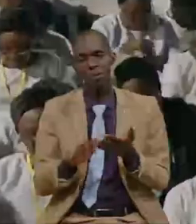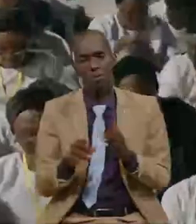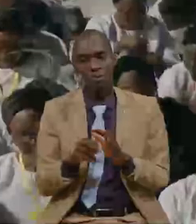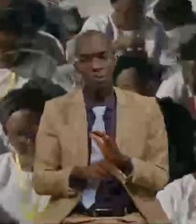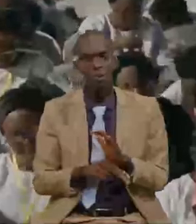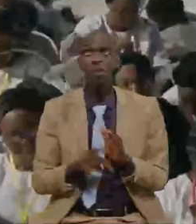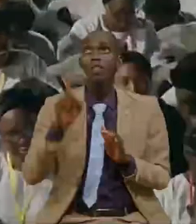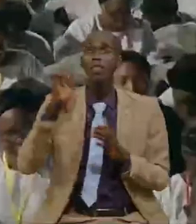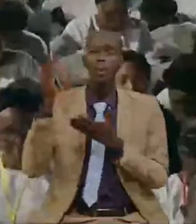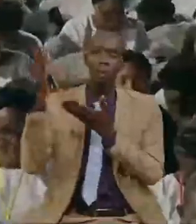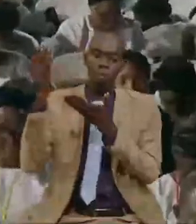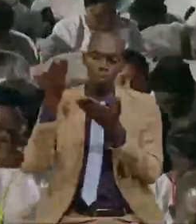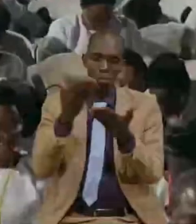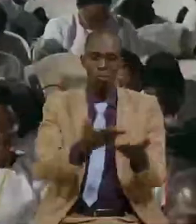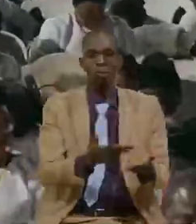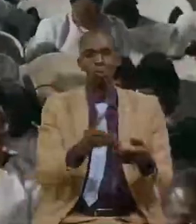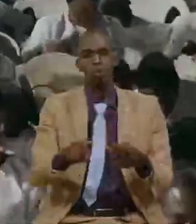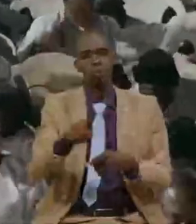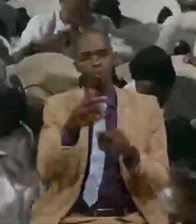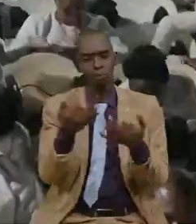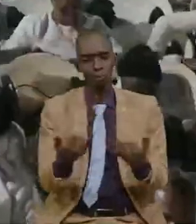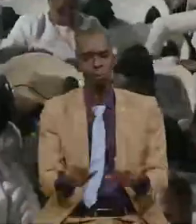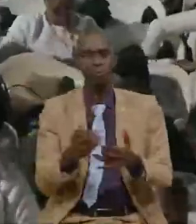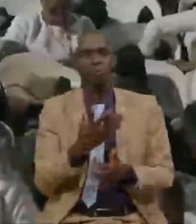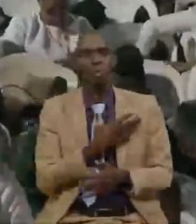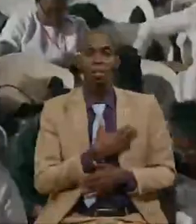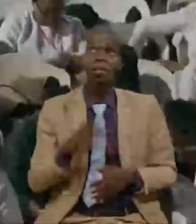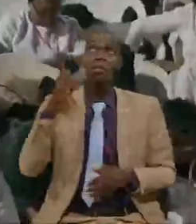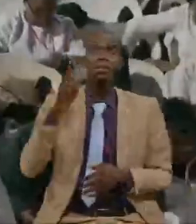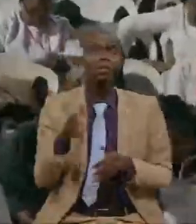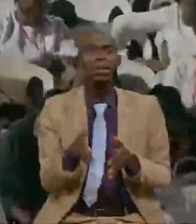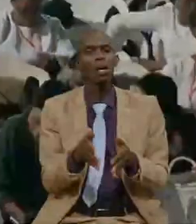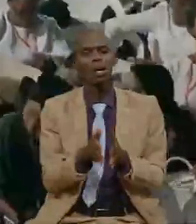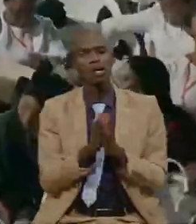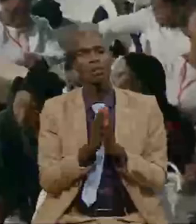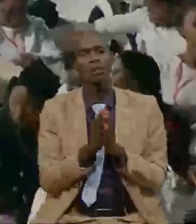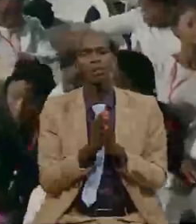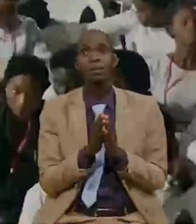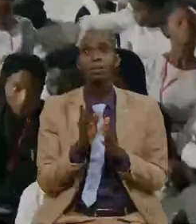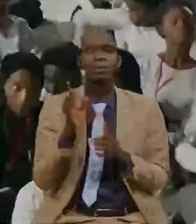pardon. Il vous apporte cela. Et il a